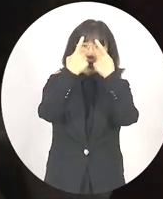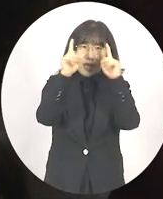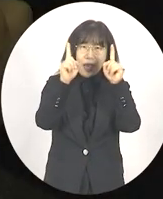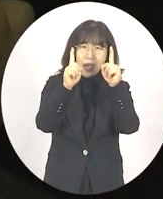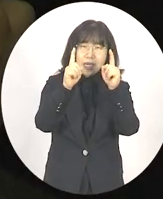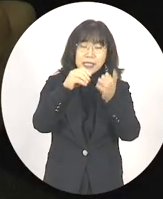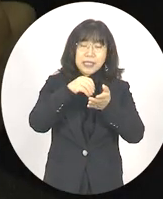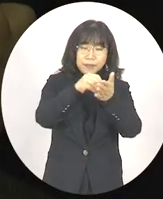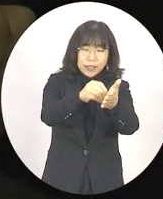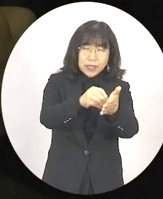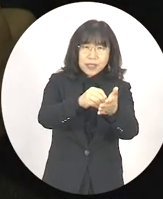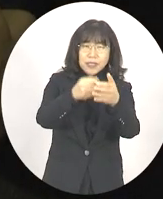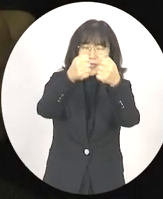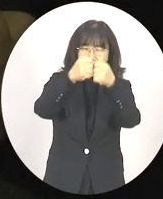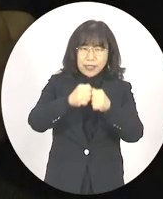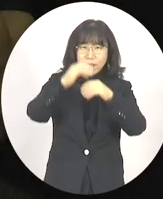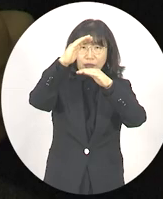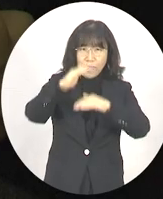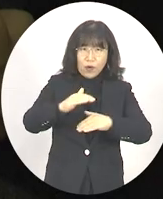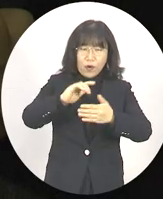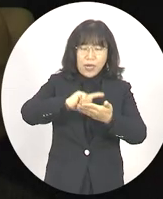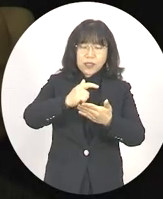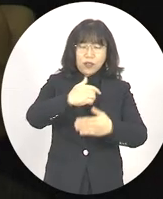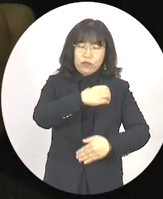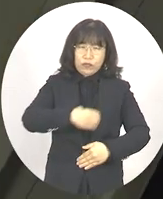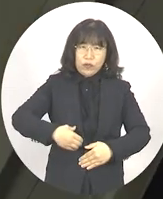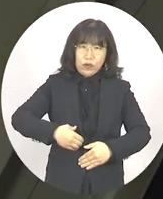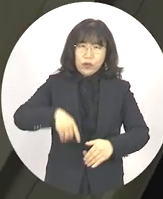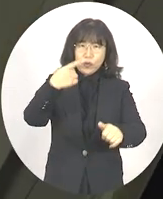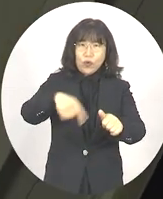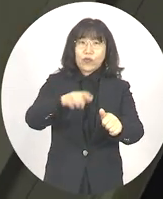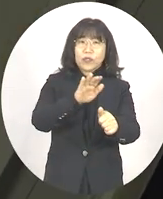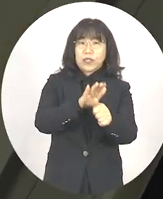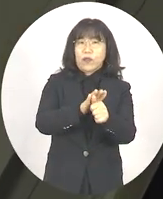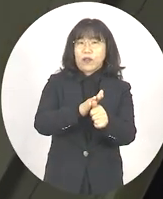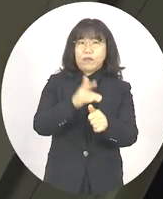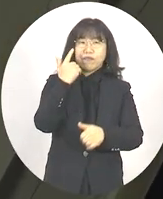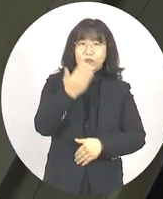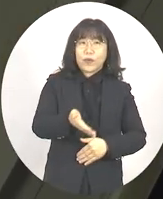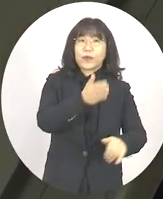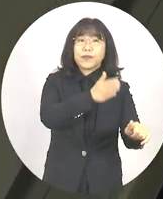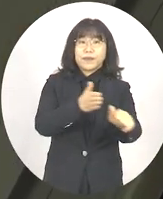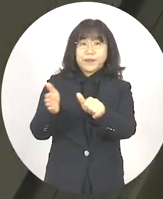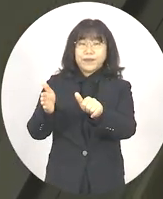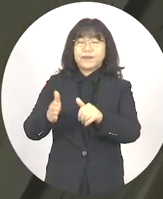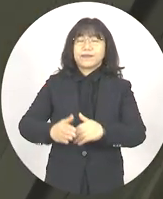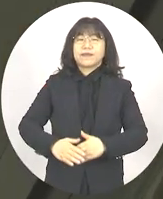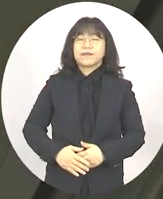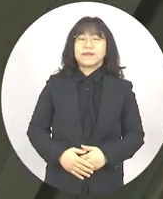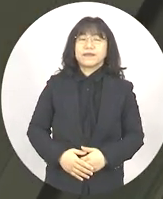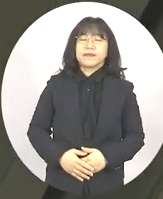2023학년도 정시 대비 대학 입시 설명회에 대한 자세한 내용은 강서구청 교육지원과로 문의하면 됩니다.